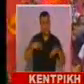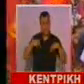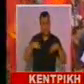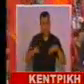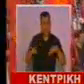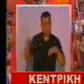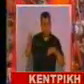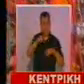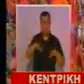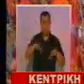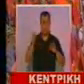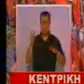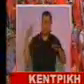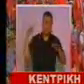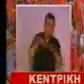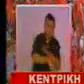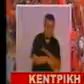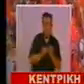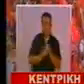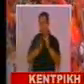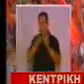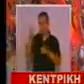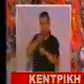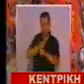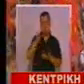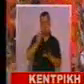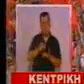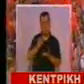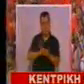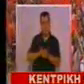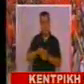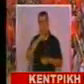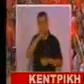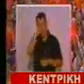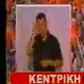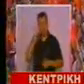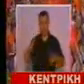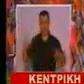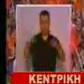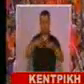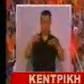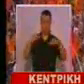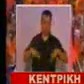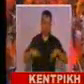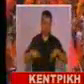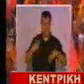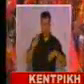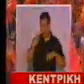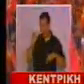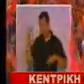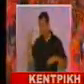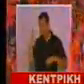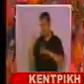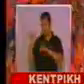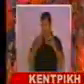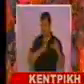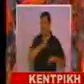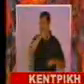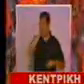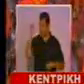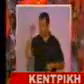θα ανεβοκατεβαίνουν και πιθανόν να μην σχηματίζονται και εύκολα. Άλλωστε μια γεύση πήραμε τώρα το Μάη.